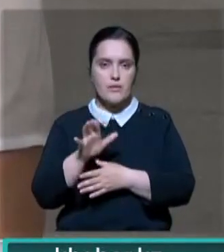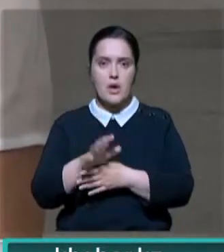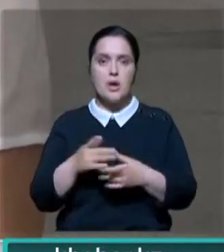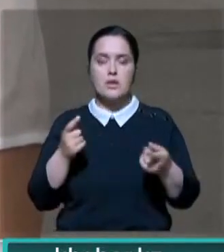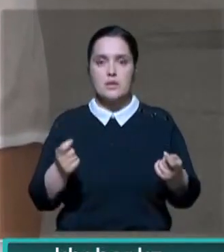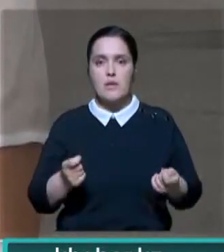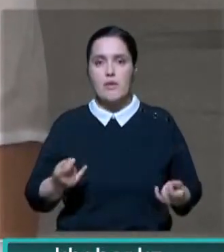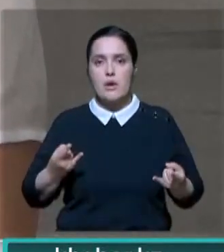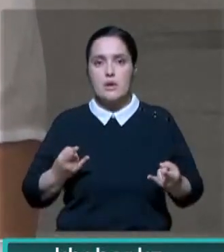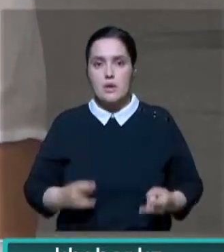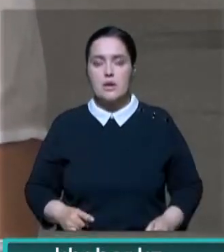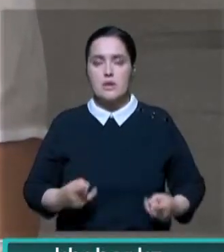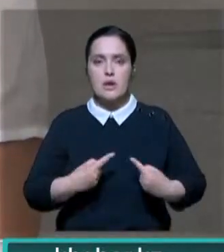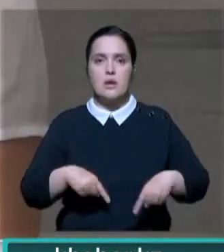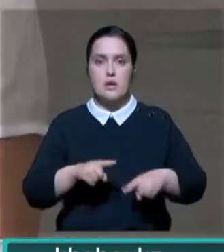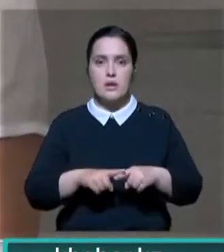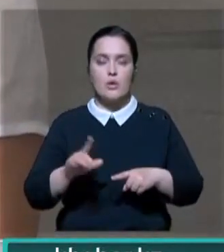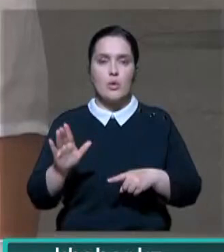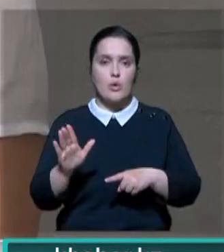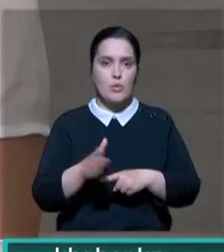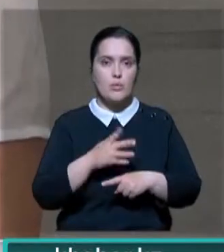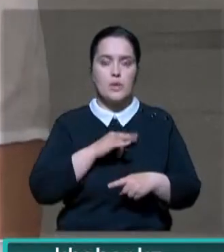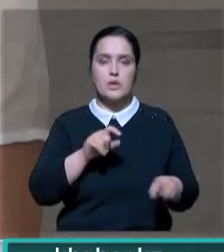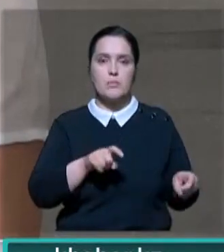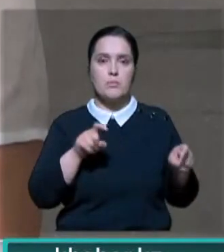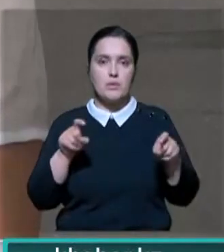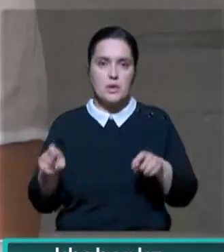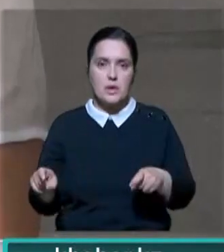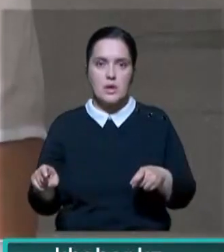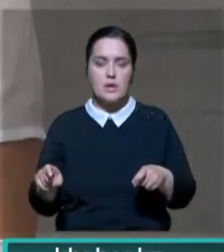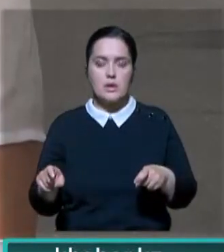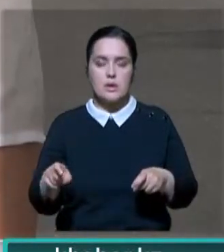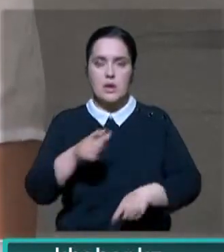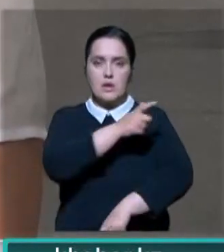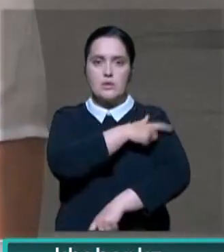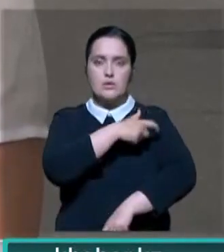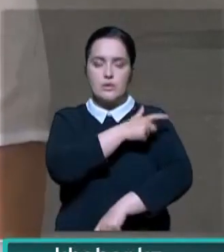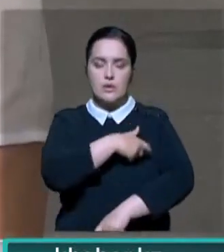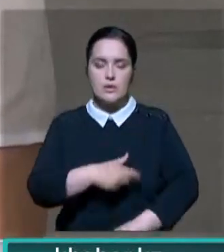Заведующий родильным отделением снят с должности и переведен обычным дежурантом в ургентную службу.